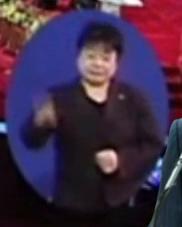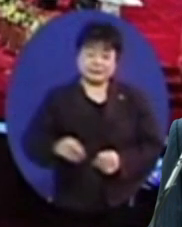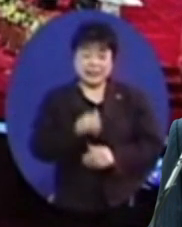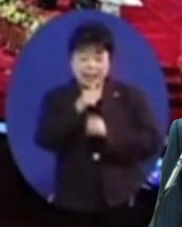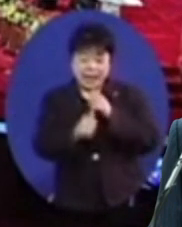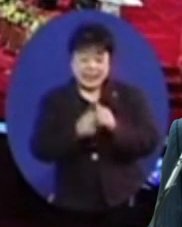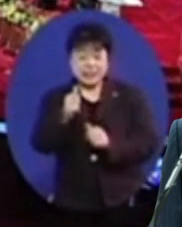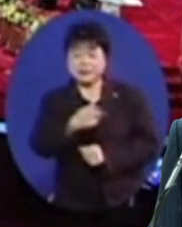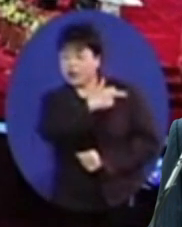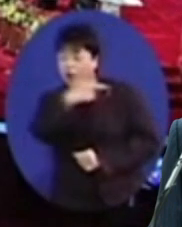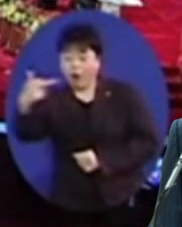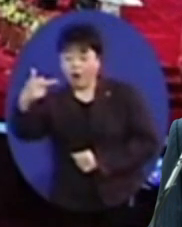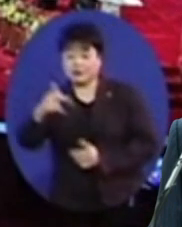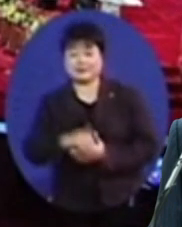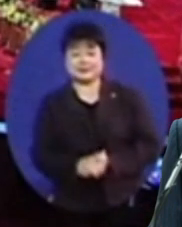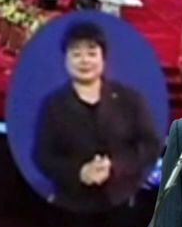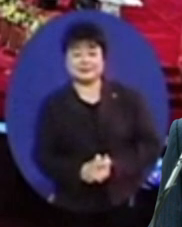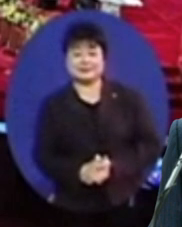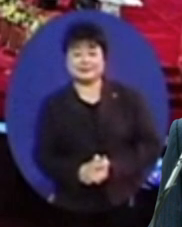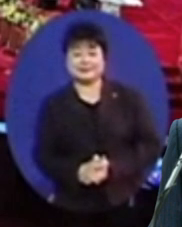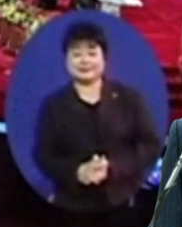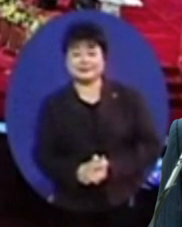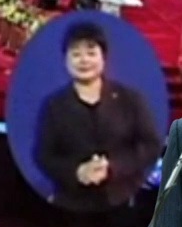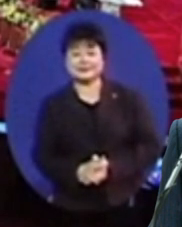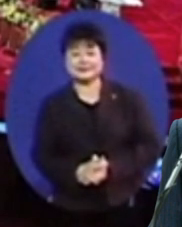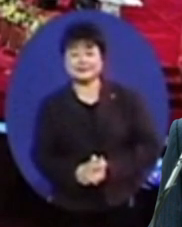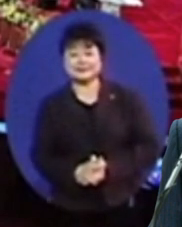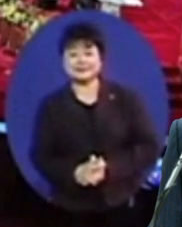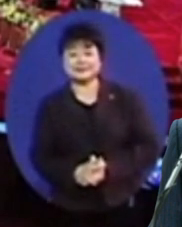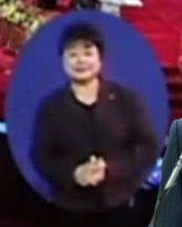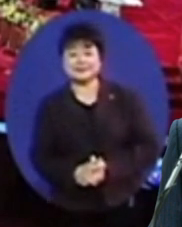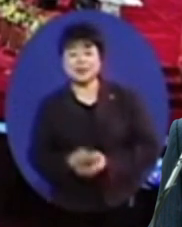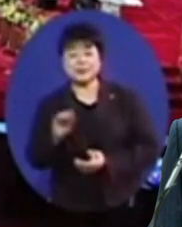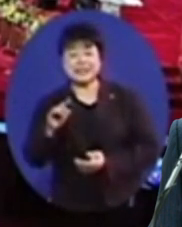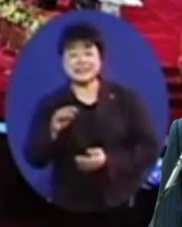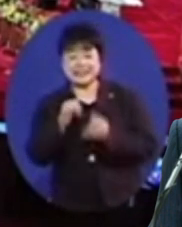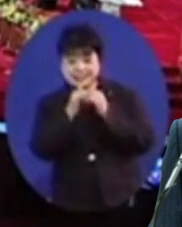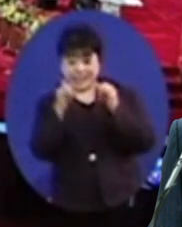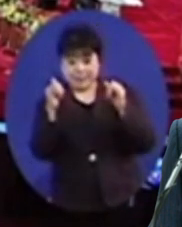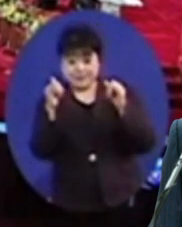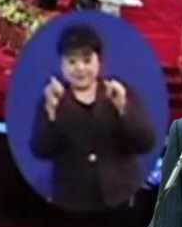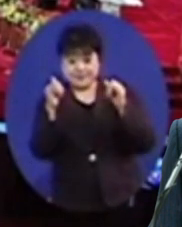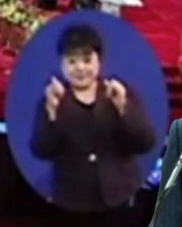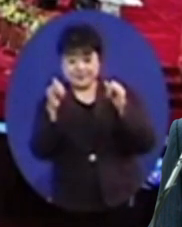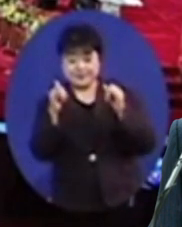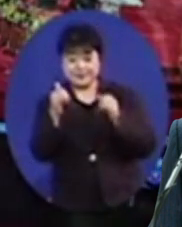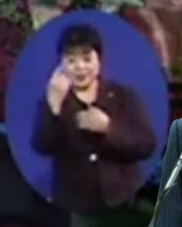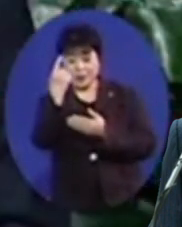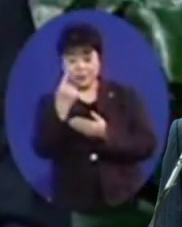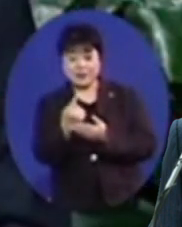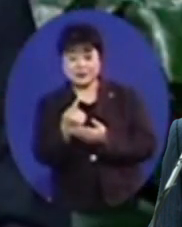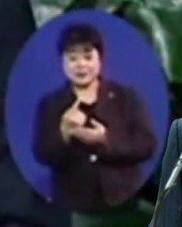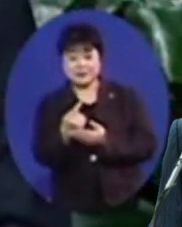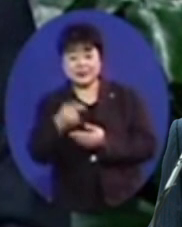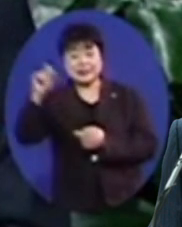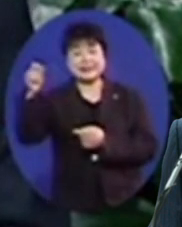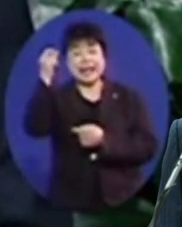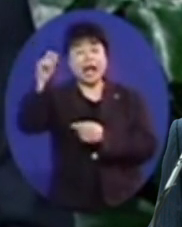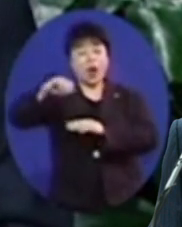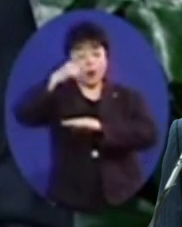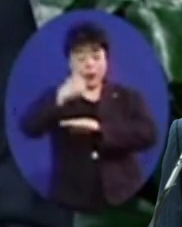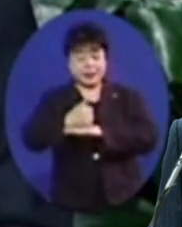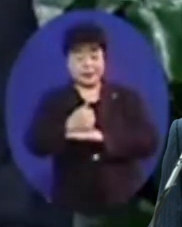같지요. 블레셋 사람이 드러나오면서 다윗을